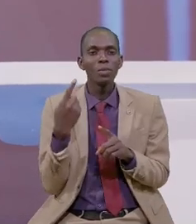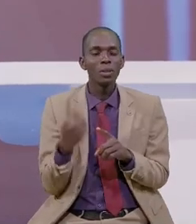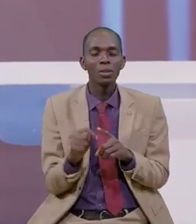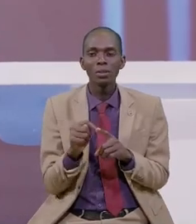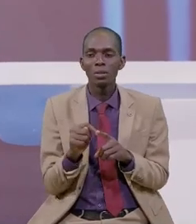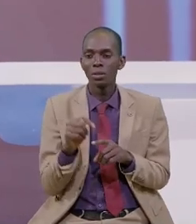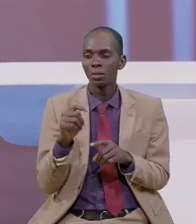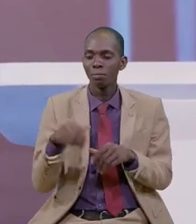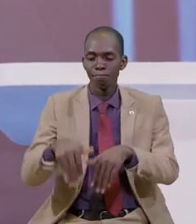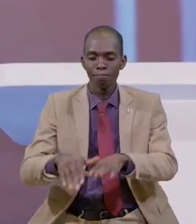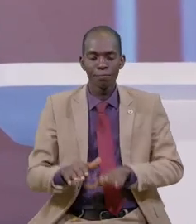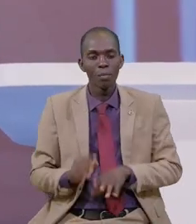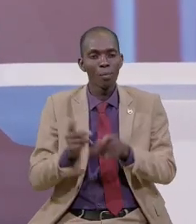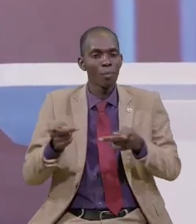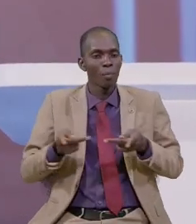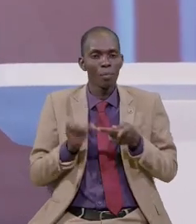cimetière, la puissance